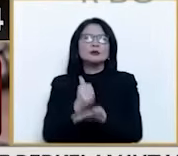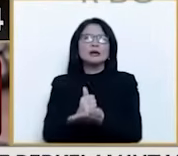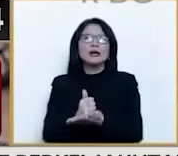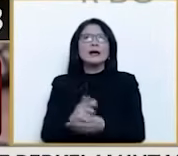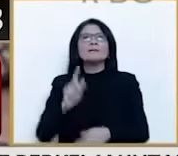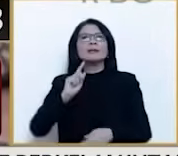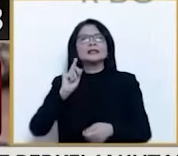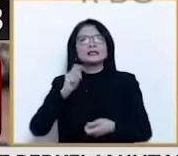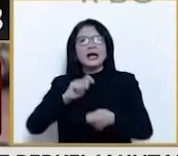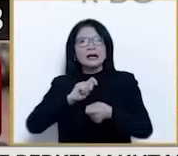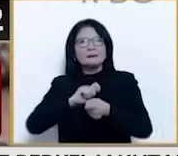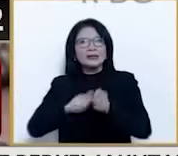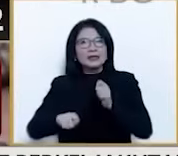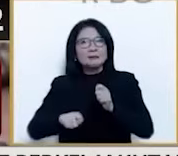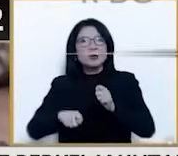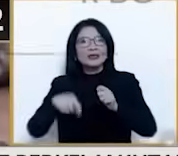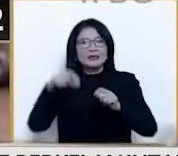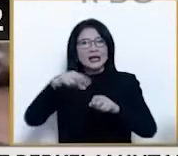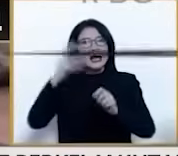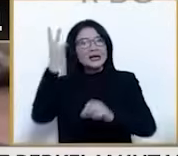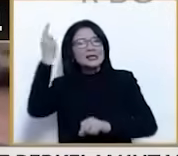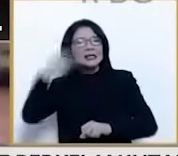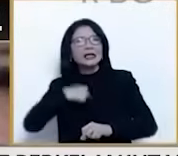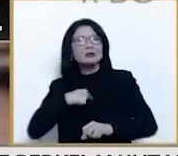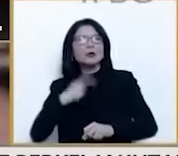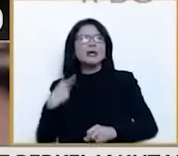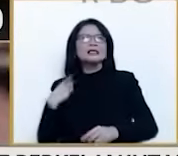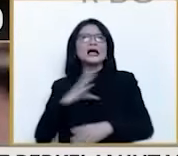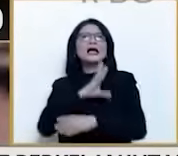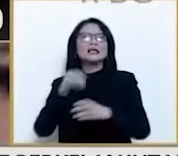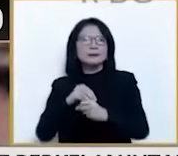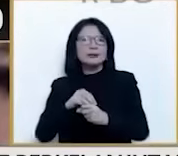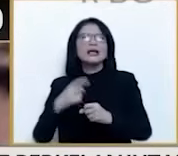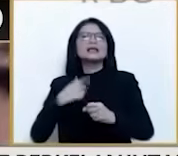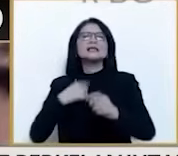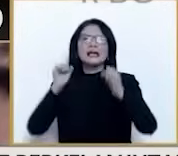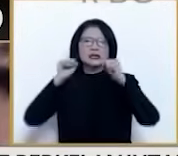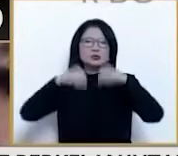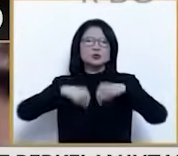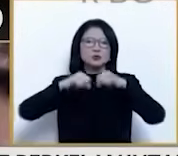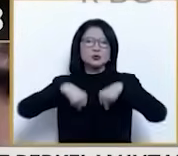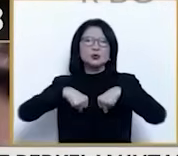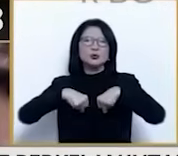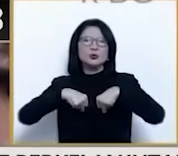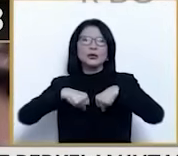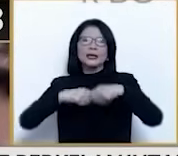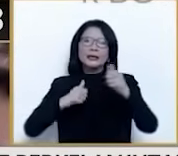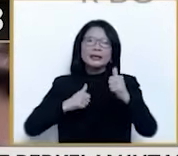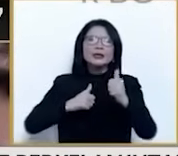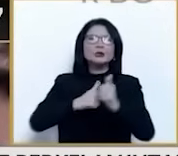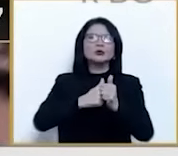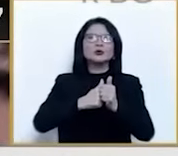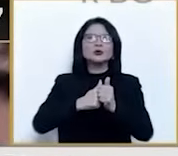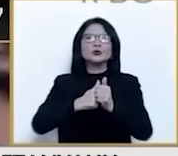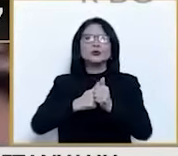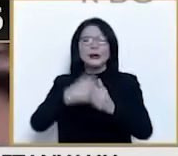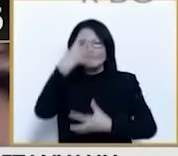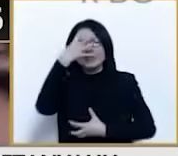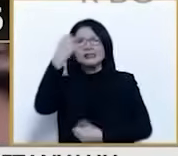pembuatan PSN ini saya terlibat, sehingga dengan demikian saya pasti setuju dan mengikuti apa yang menjadi